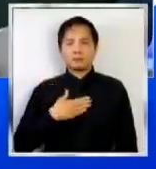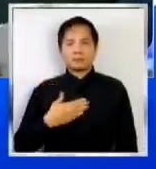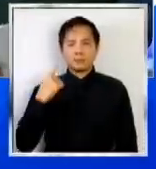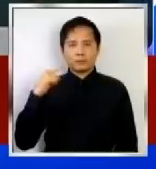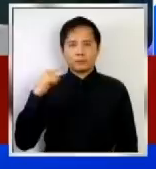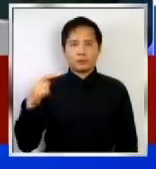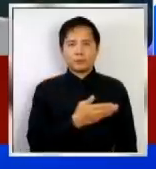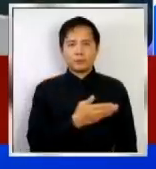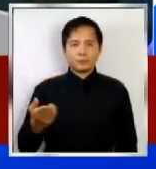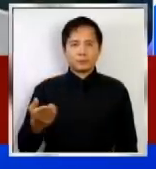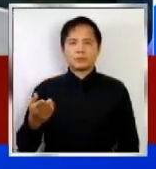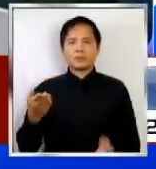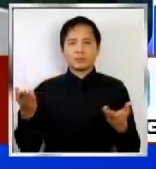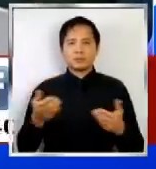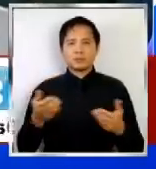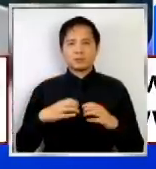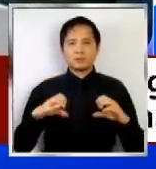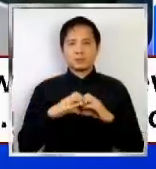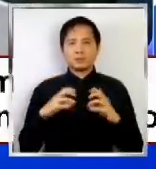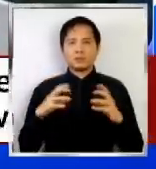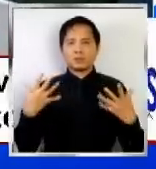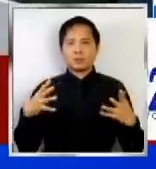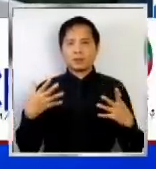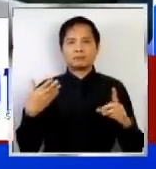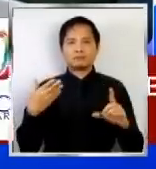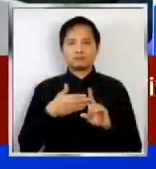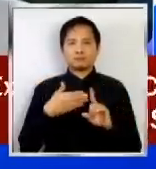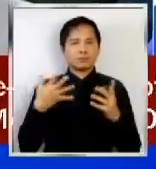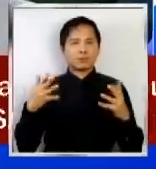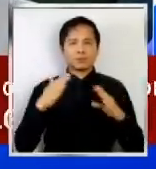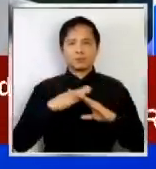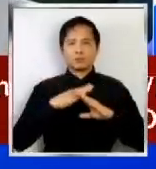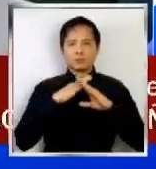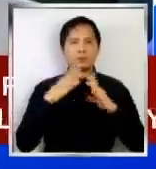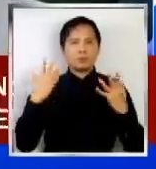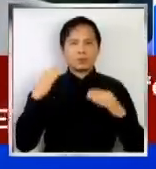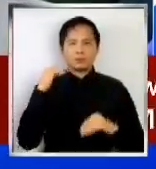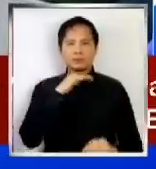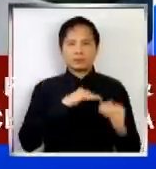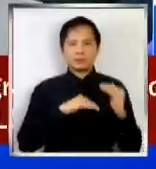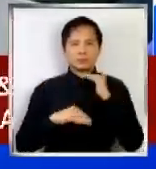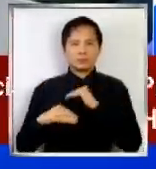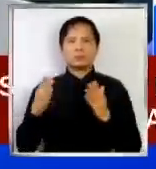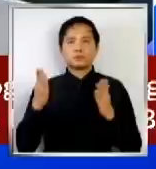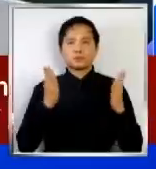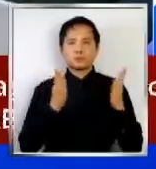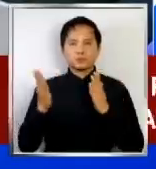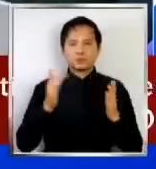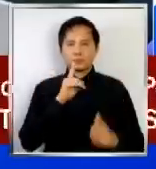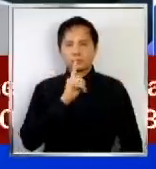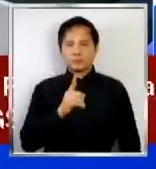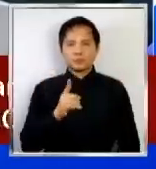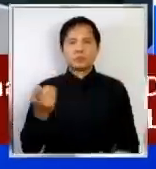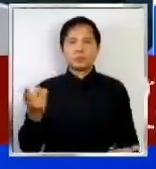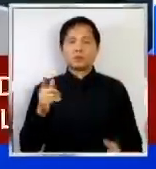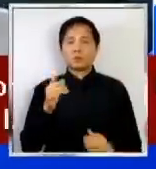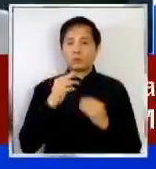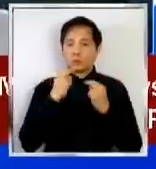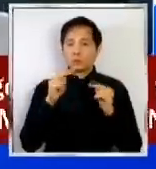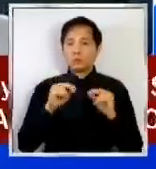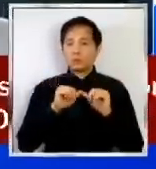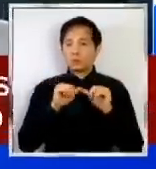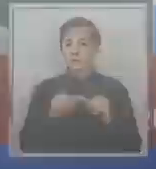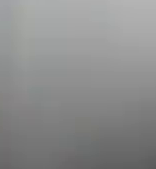GMA, walang kinikilingan, walang pinoprotektahan. Walang kasinungalingan, serbisyong totoo lamang. At dahil hindi natutulog ang balita. Nakatutok kami,